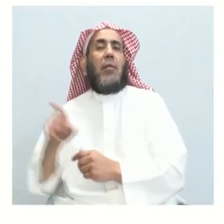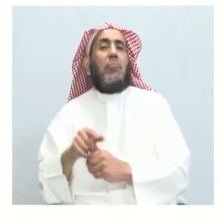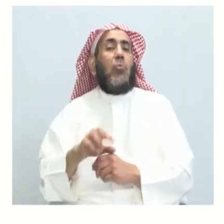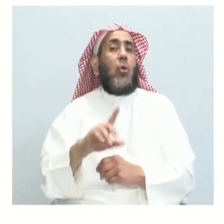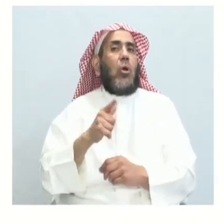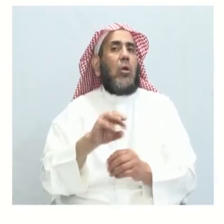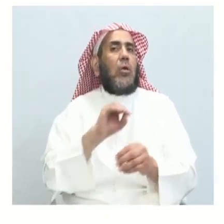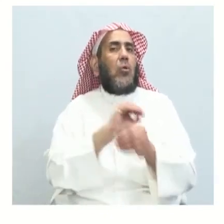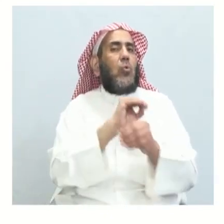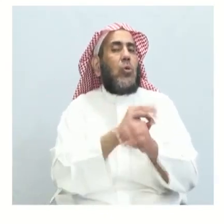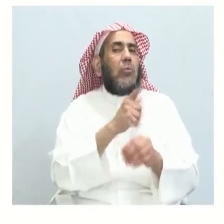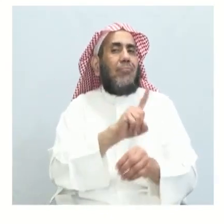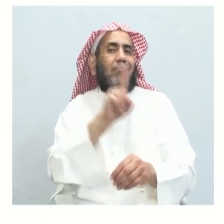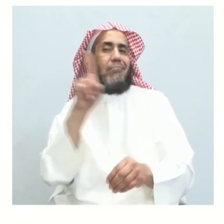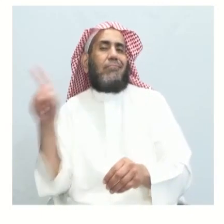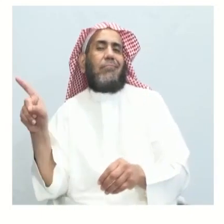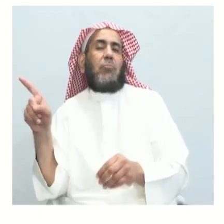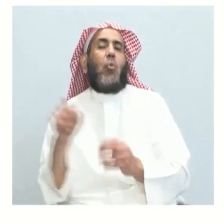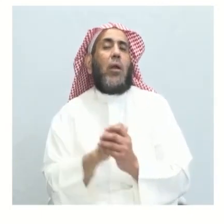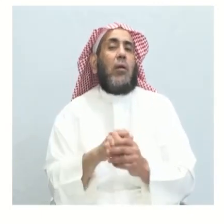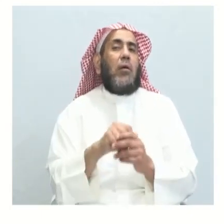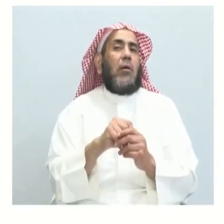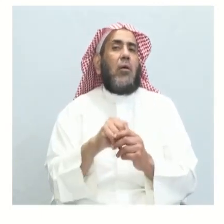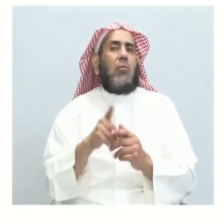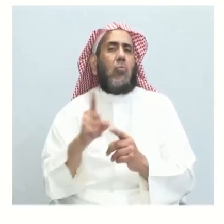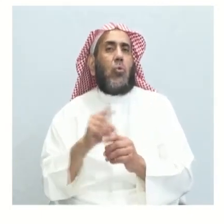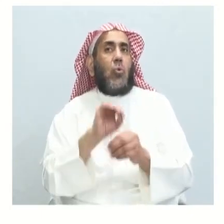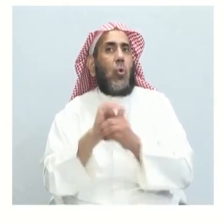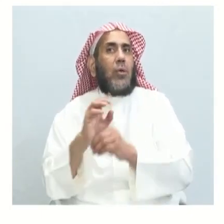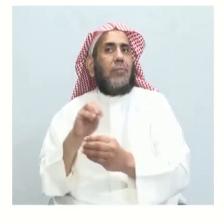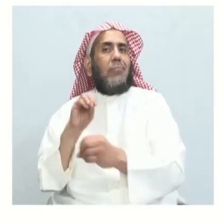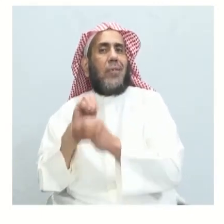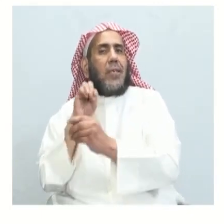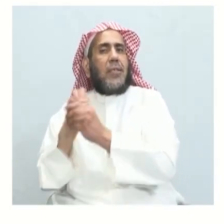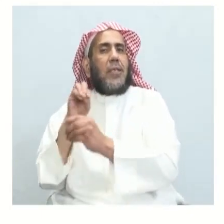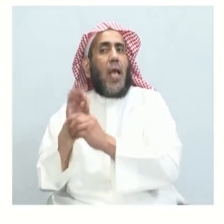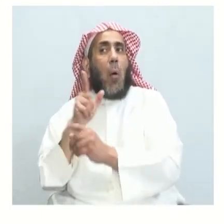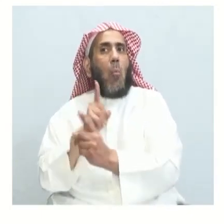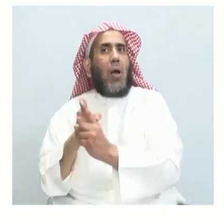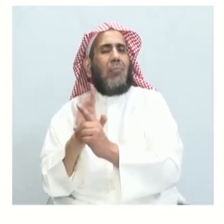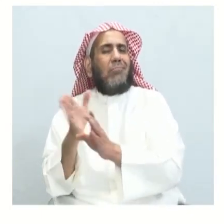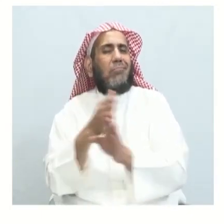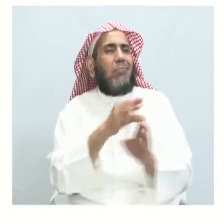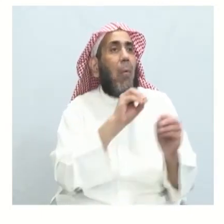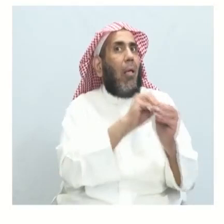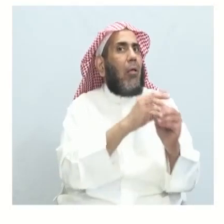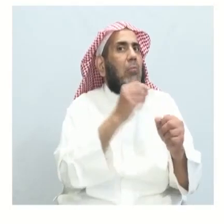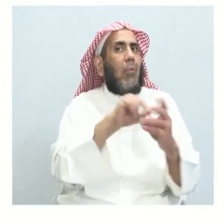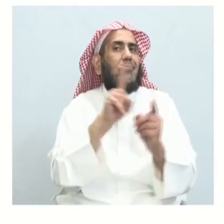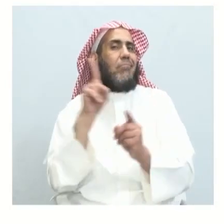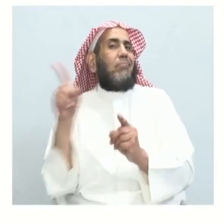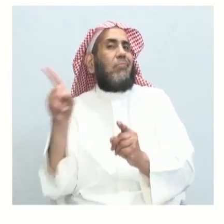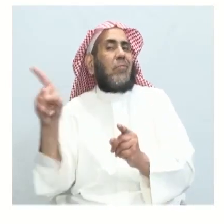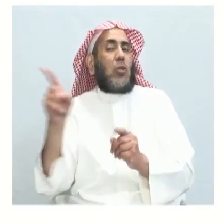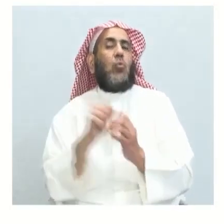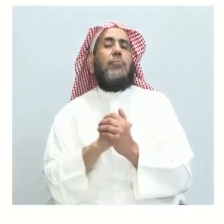هنا نصح يقال لشخص ويقصد به من بن ب جواره اذا كان لم تريد ان توجه له مثلا نصيحه مباشره فانك تنصح من بجانبه